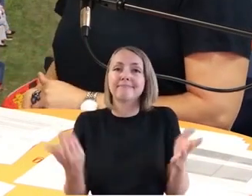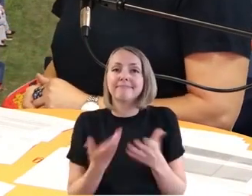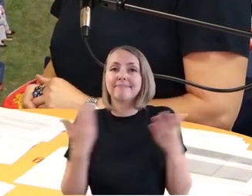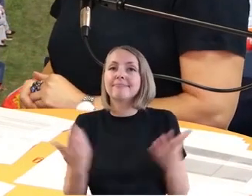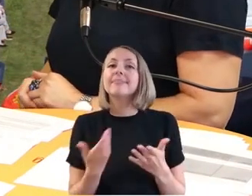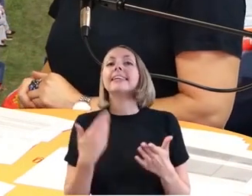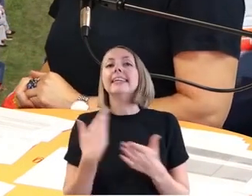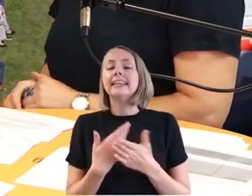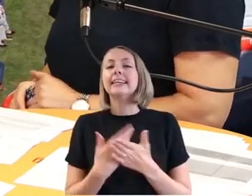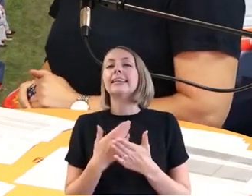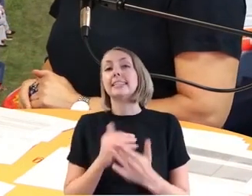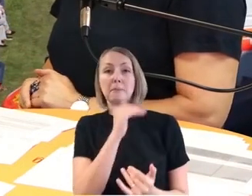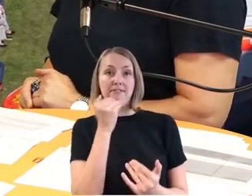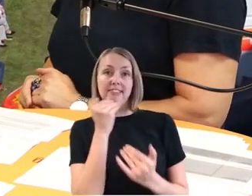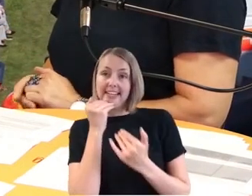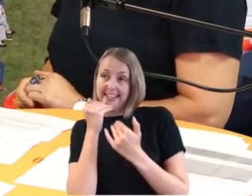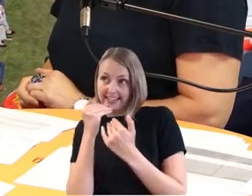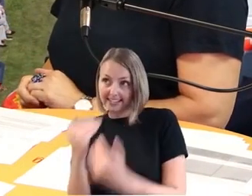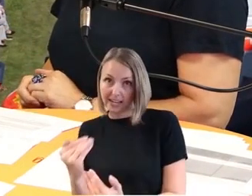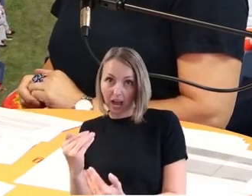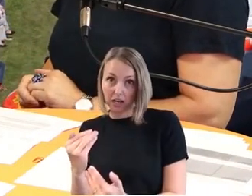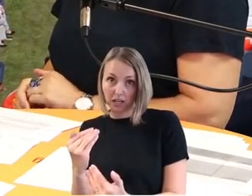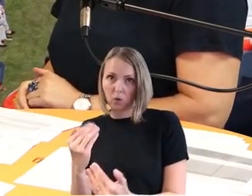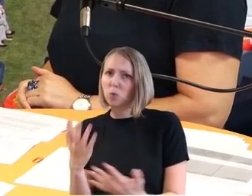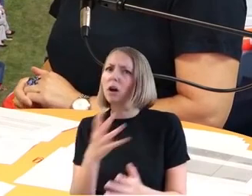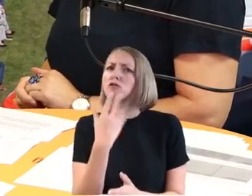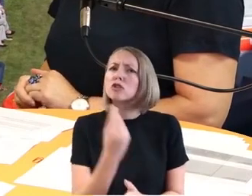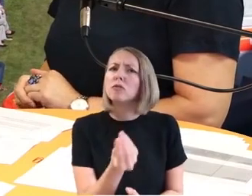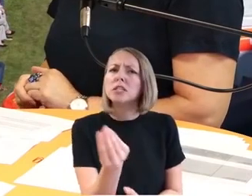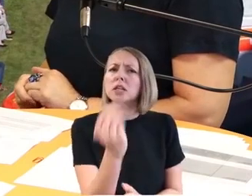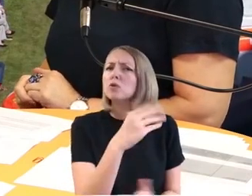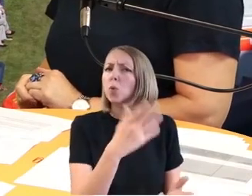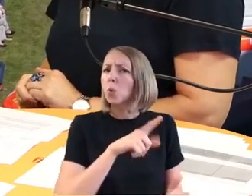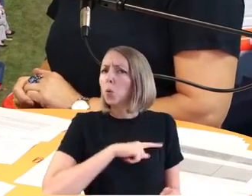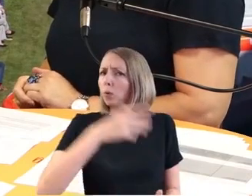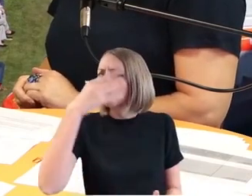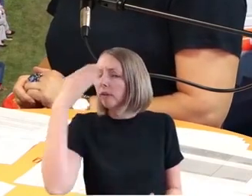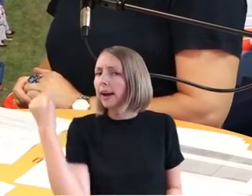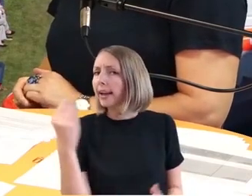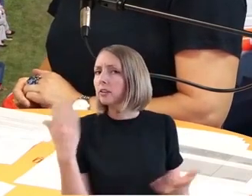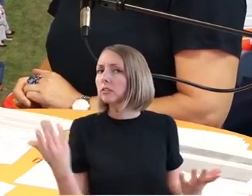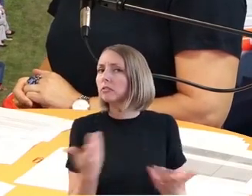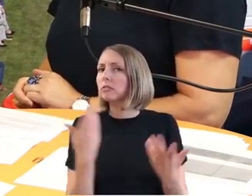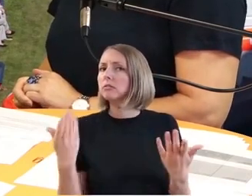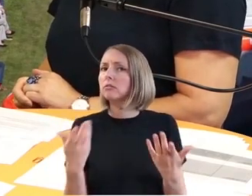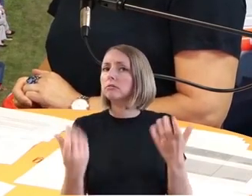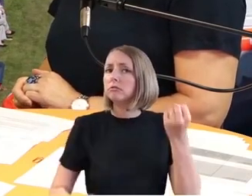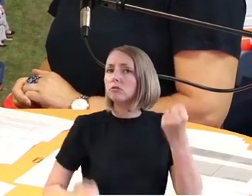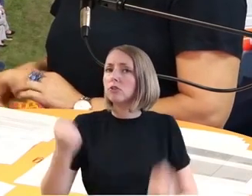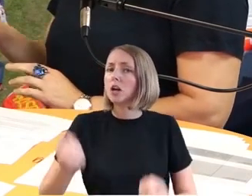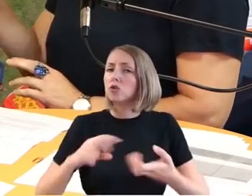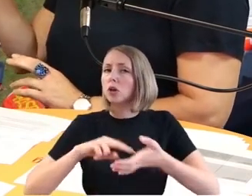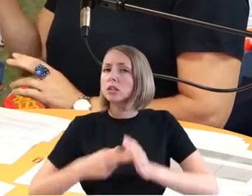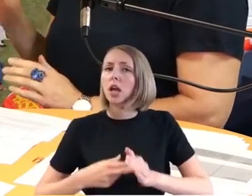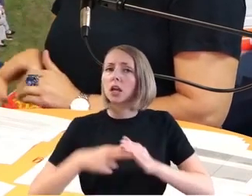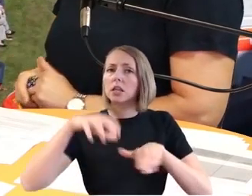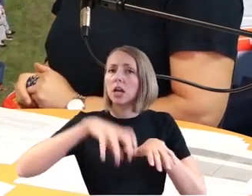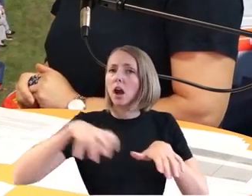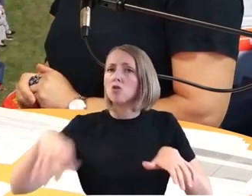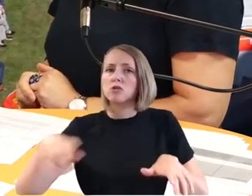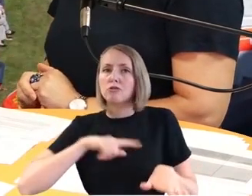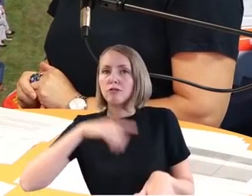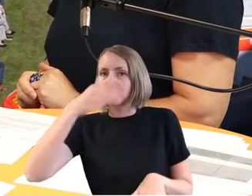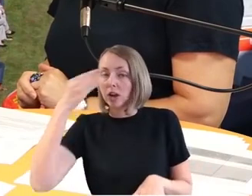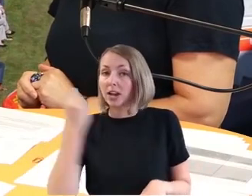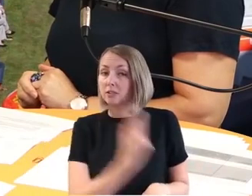irgendetwas Wichtiges vergessen im Bereich Ausstattung, Beschaffung, Fahrzeugtechnik, worüber Sie jetzt noch sagen, oh, das wollte ich